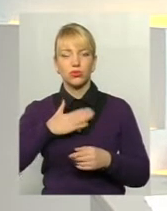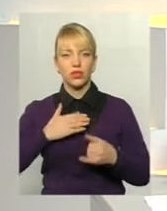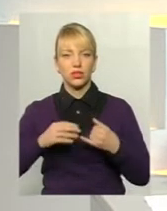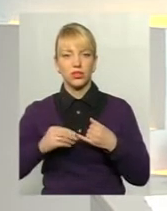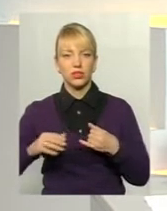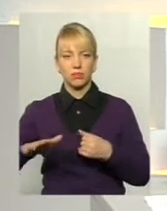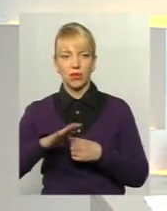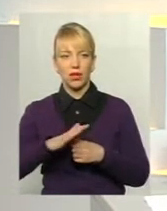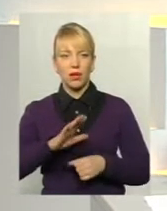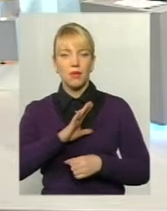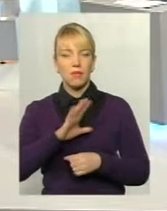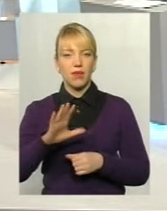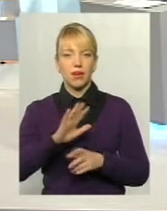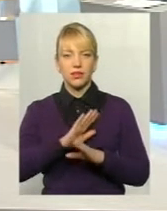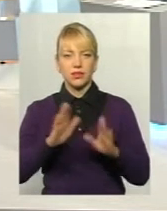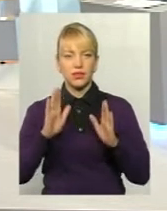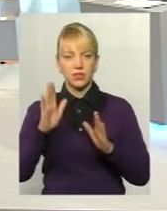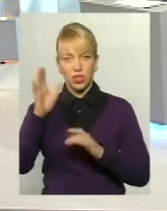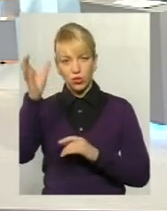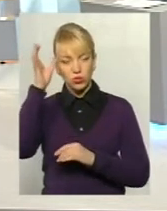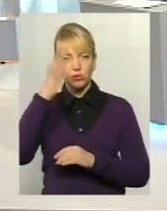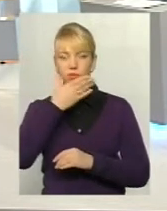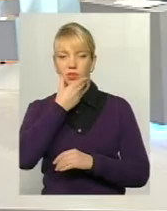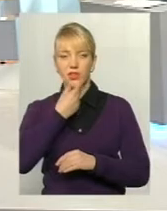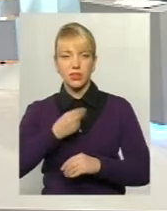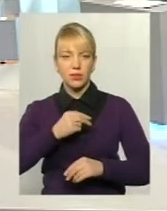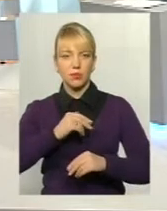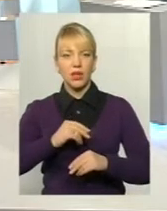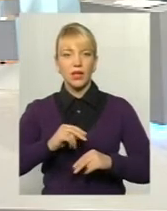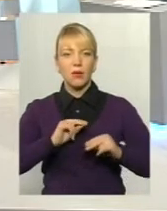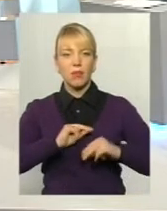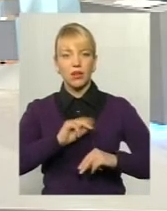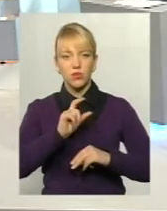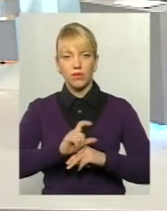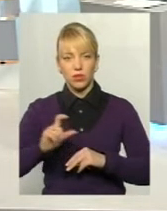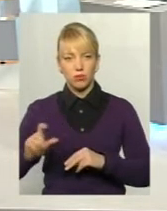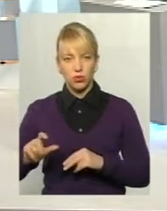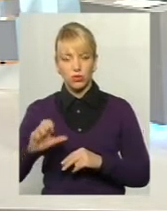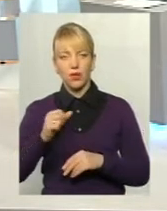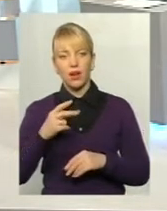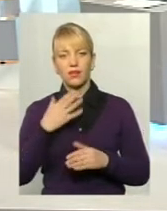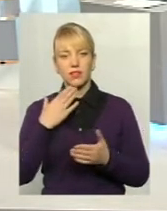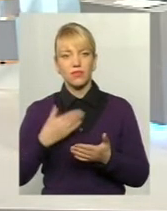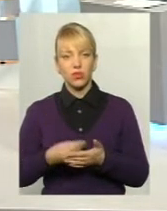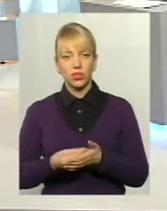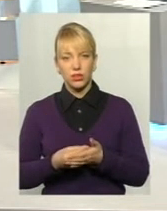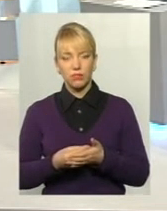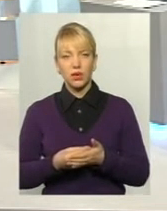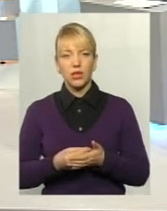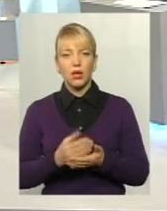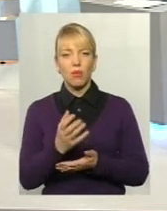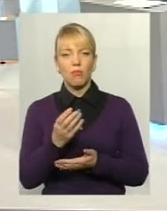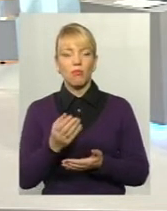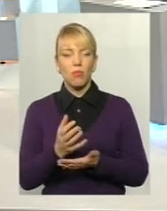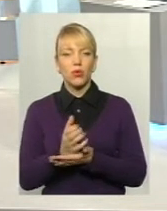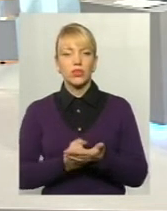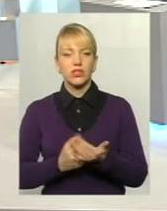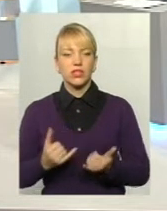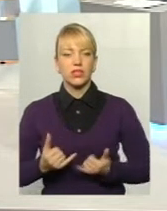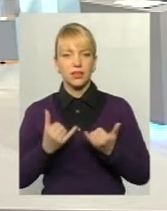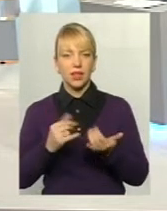лише розумними, красивими, працьовитими людьми, а й своїм потенціалом для економічного